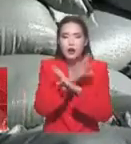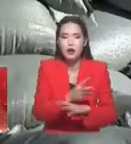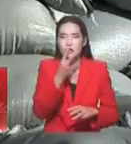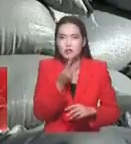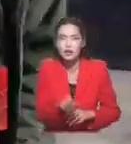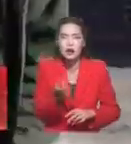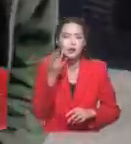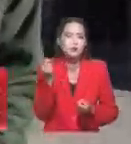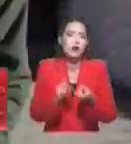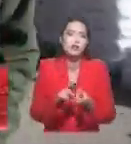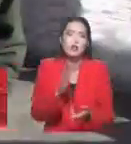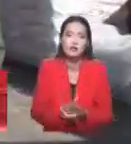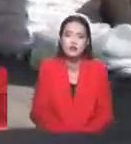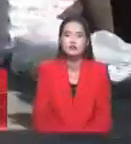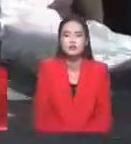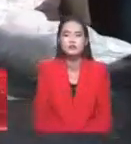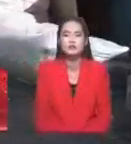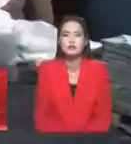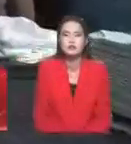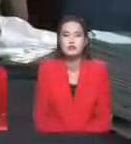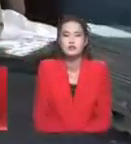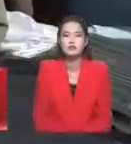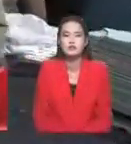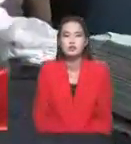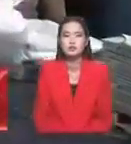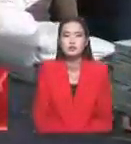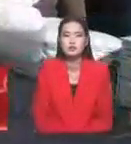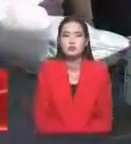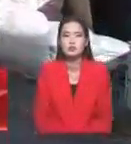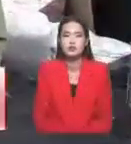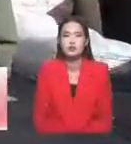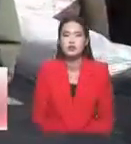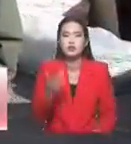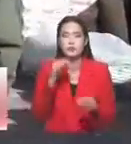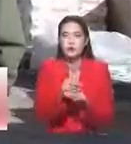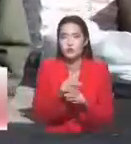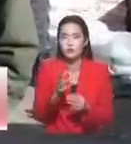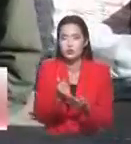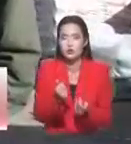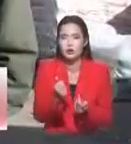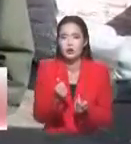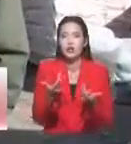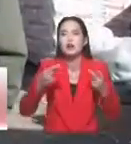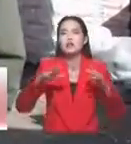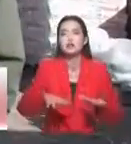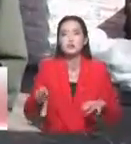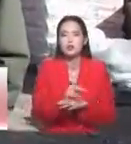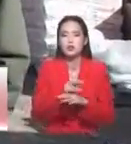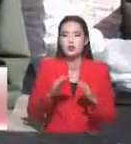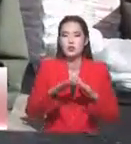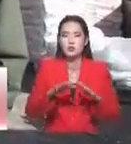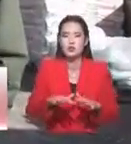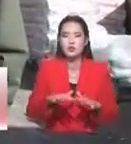қарекетін қыласың. Не алып жүрсің, не іздеп жүрсің? Цемент. Цемент. Үй салып жатсыз ба? Иә, иә. Қай жақтан салып жатсыз дейді?